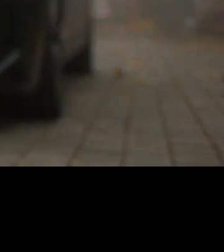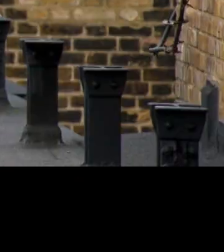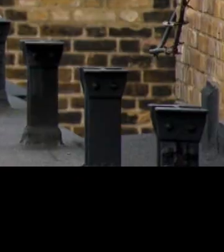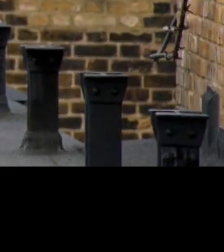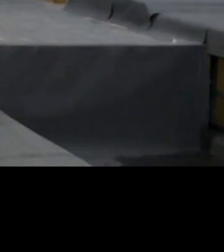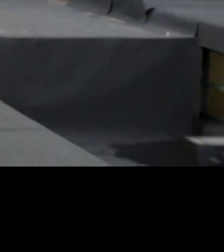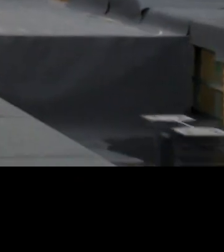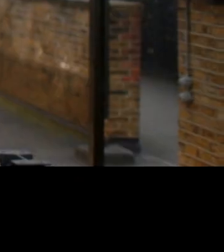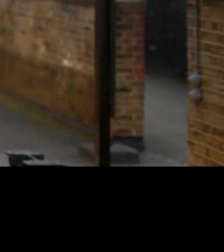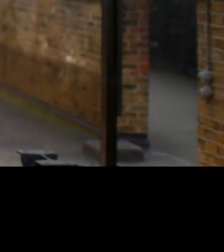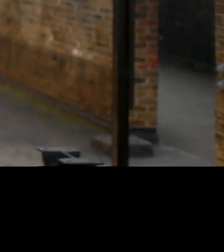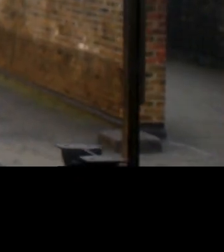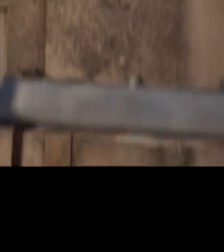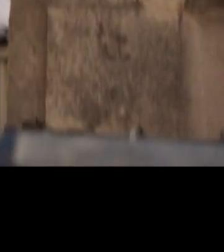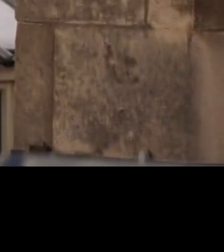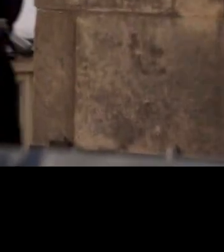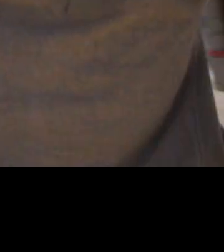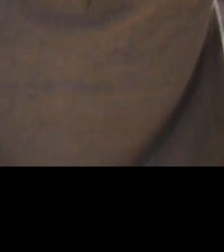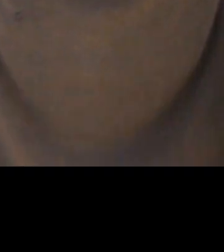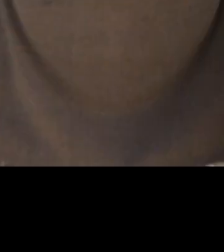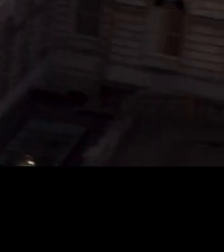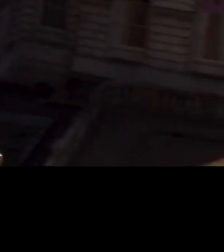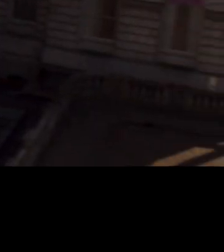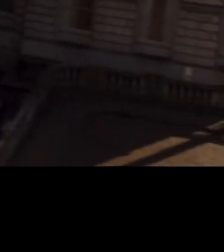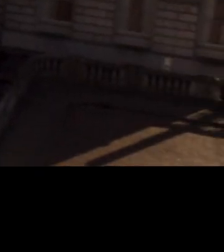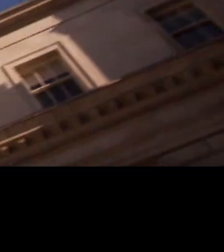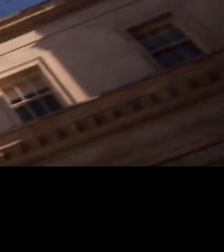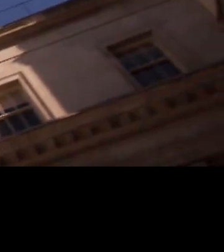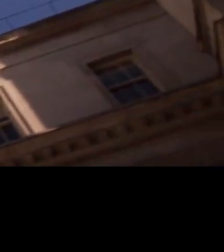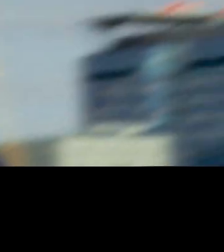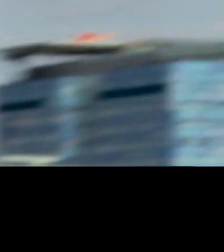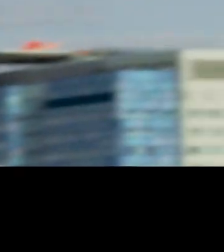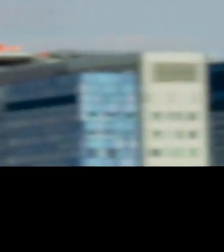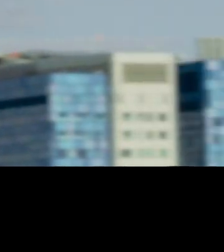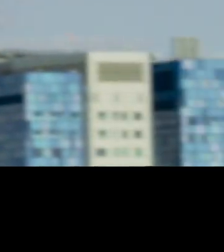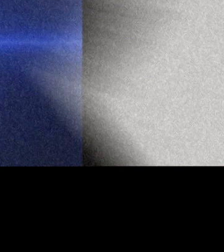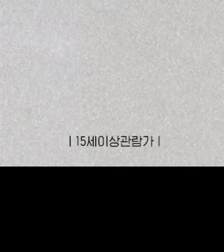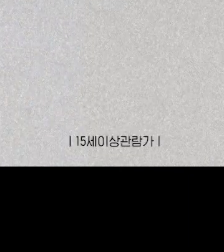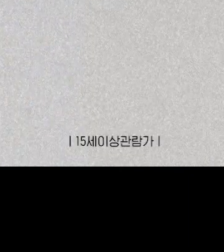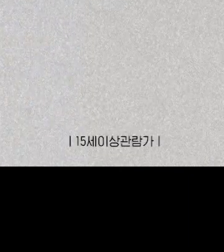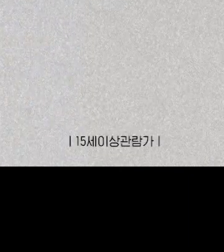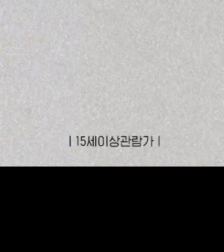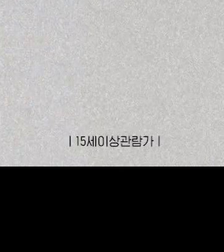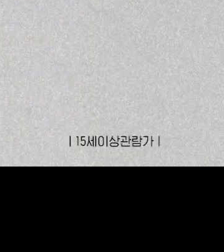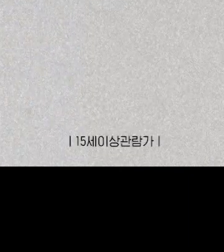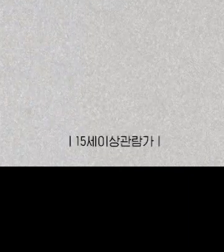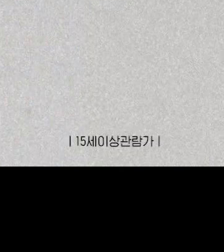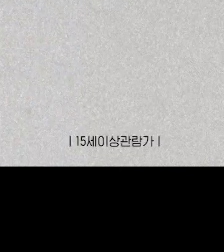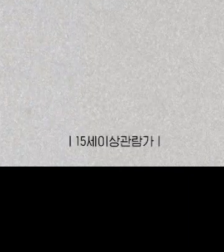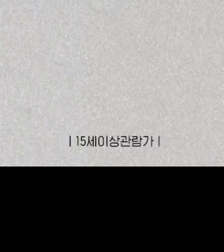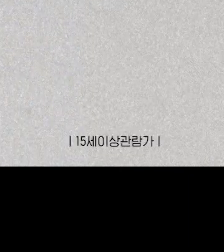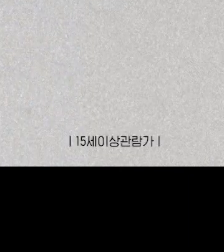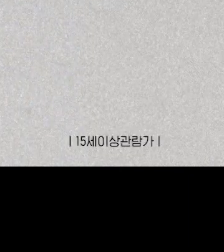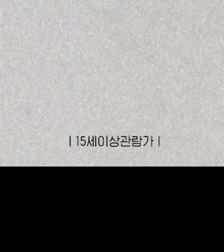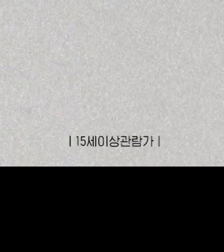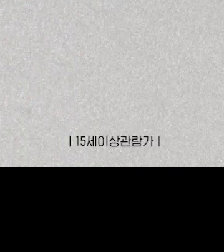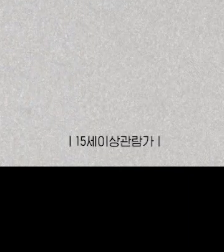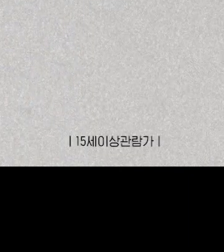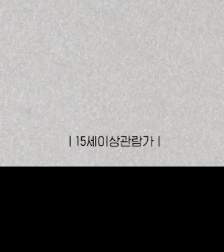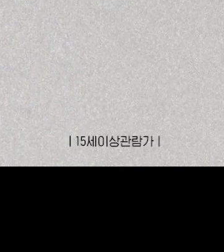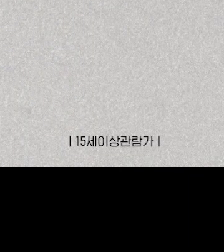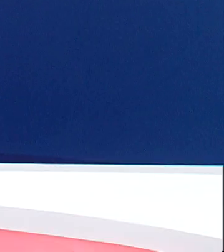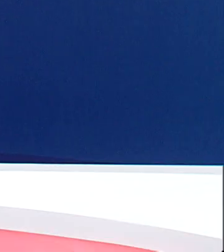되는데요. 과연 그들의 작전이 성공할 수 있을까요? 영화 크리미널 트위스트입니다.